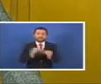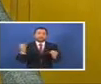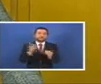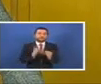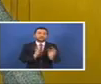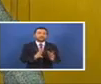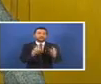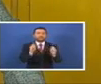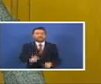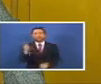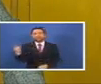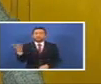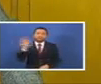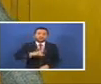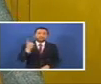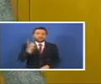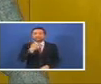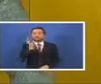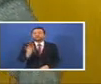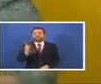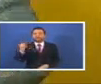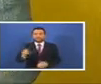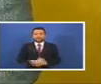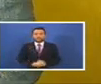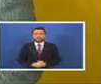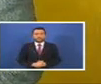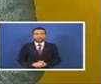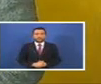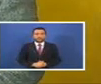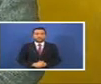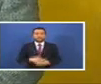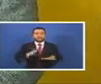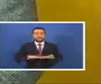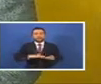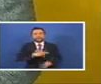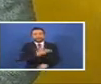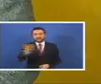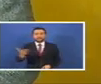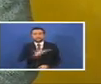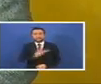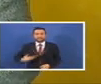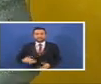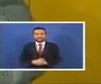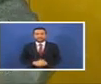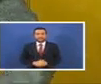geçtikçe artırmaktan başka bir yol bulamıyorlar. Sevgili arkadaşlar,